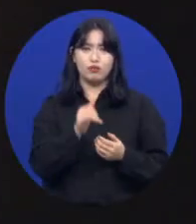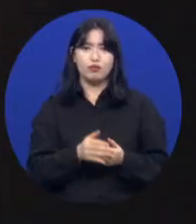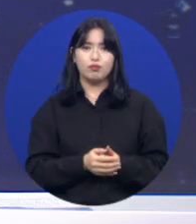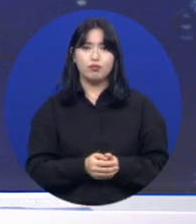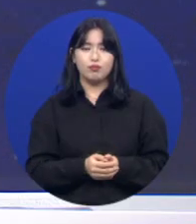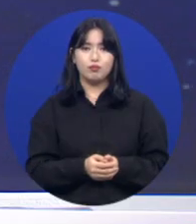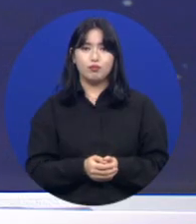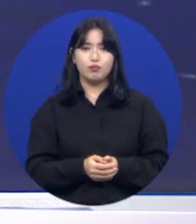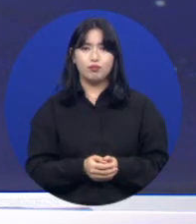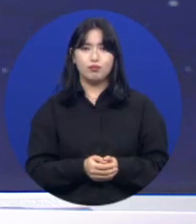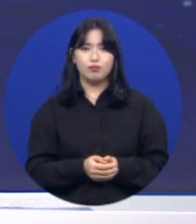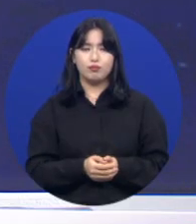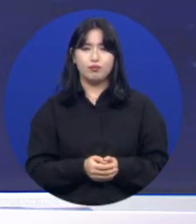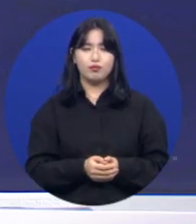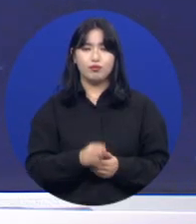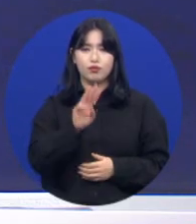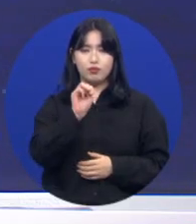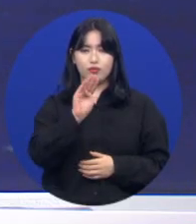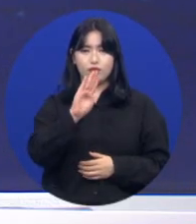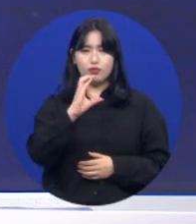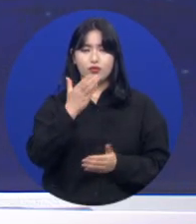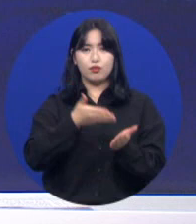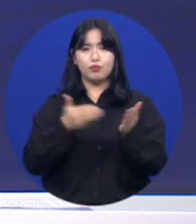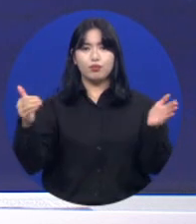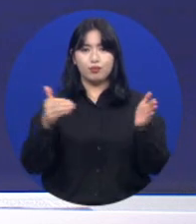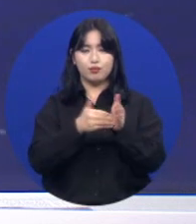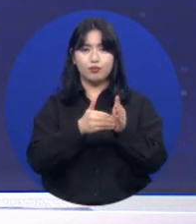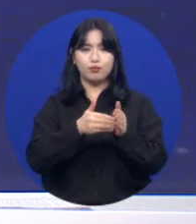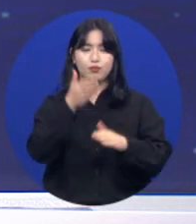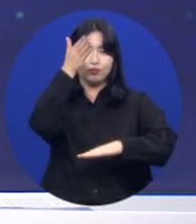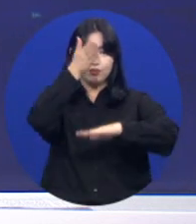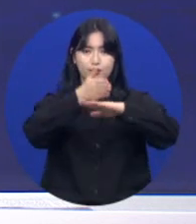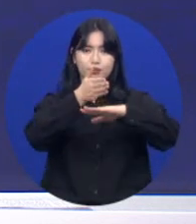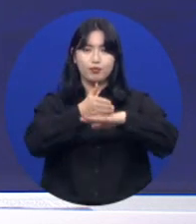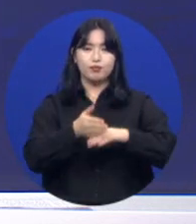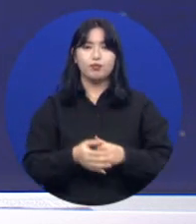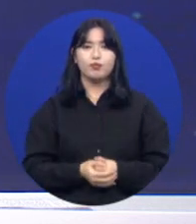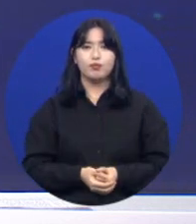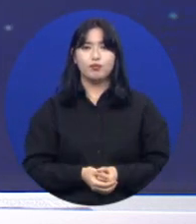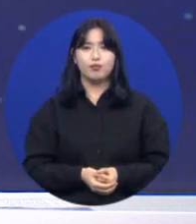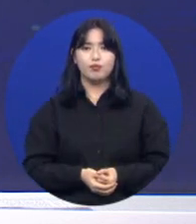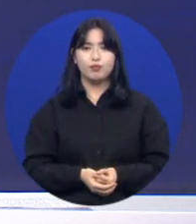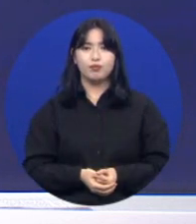이상으로 뉴스데스크 제주를 마칩니다. 시청해주신 여러분 고맙습니다.